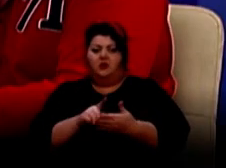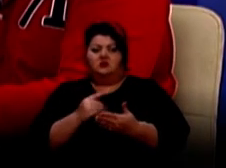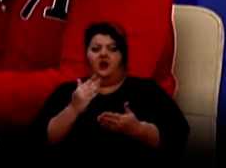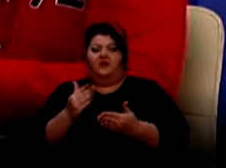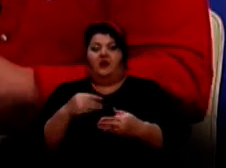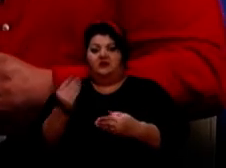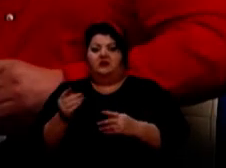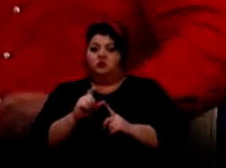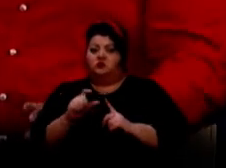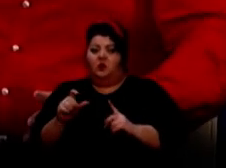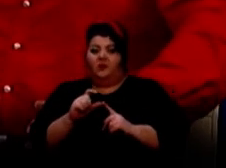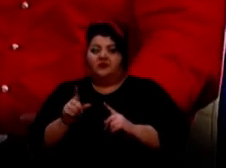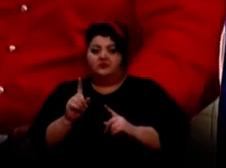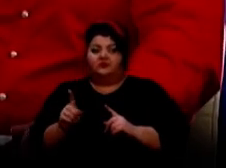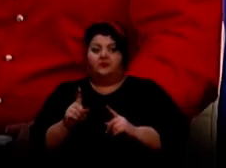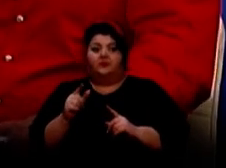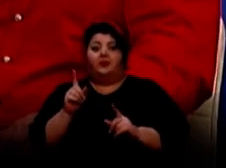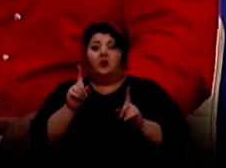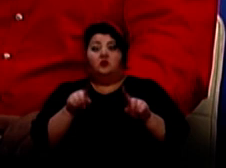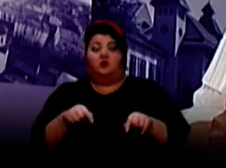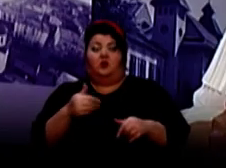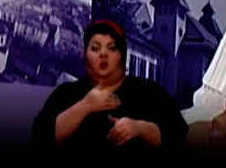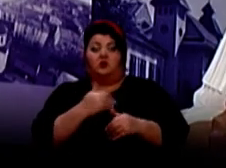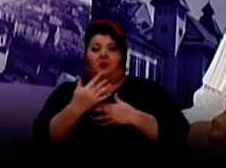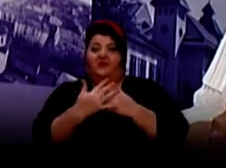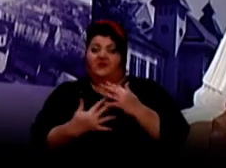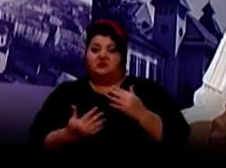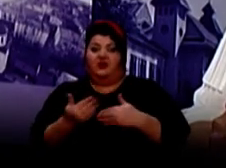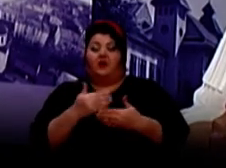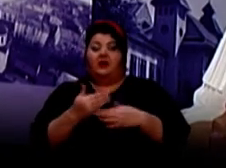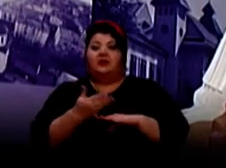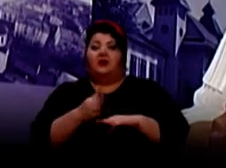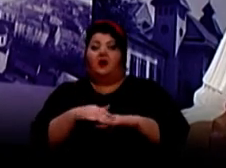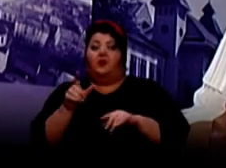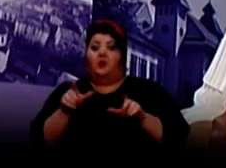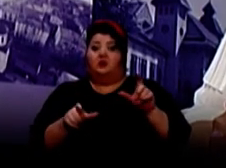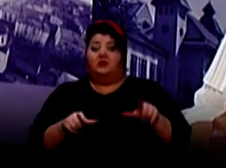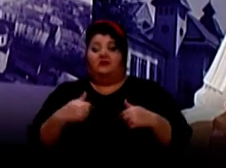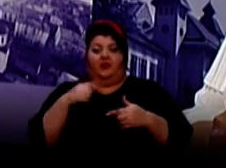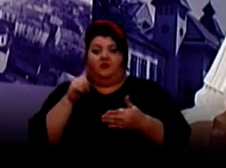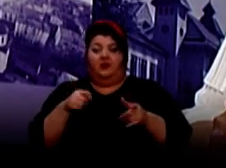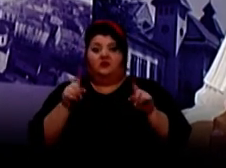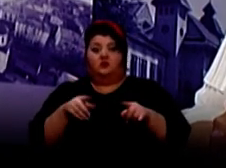я обов'язково вам нададу слово. Тому хотів би вибачитись перед полтавцями. Я впевнений в тому, що ми разом з вами